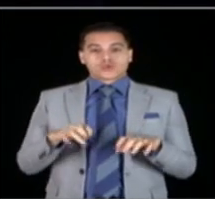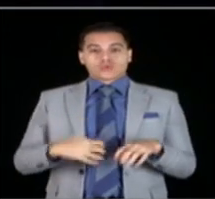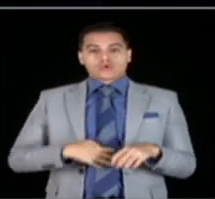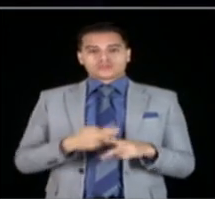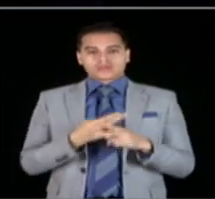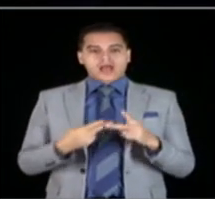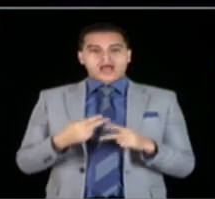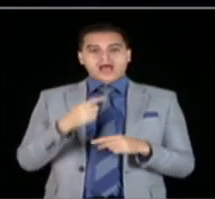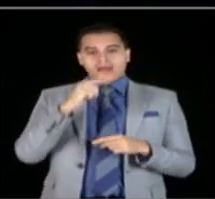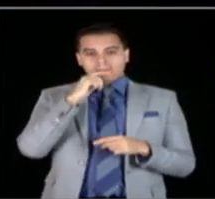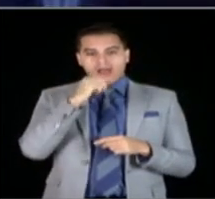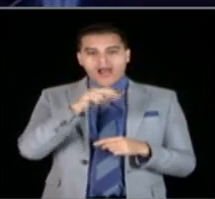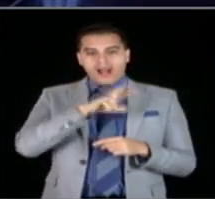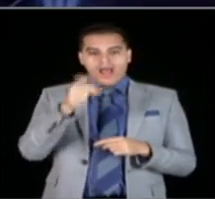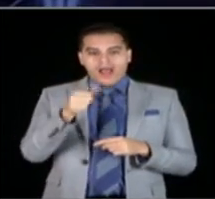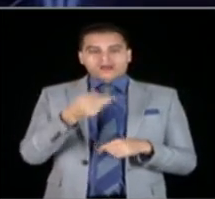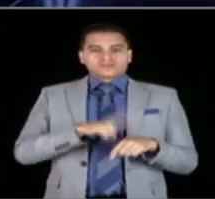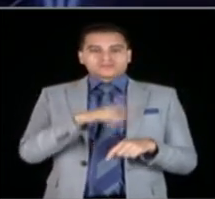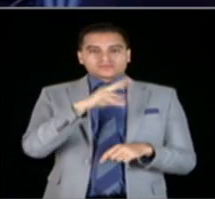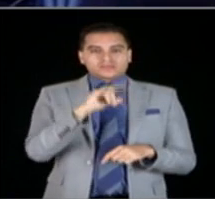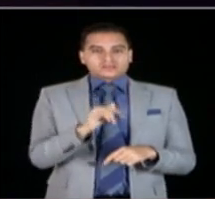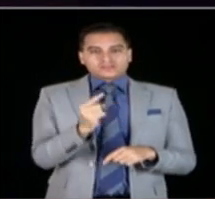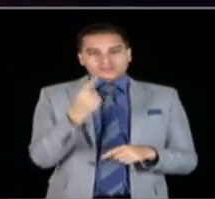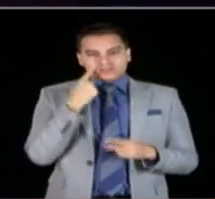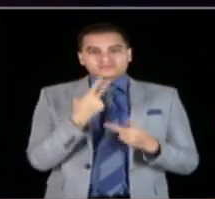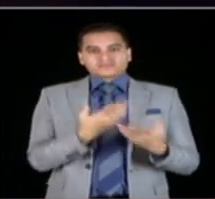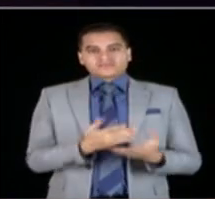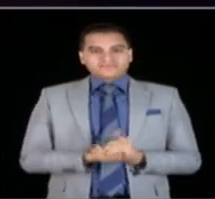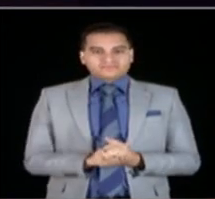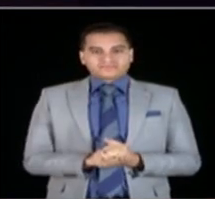آلاء وهدير. هدير وآلاء.